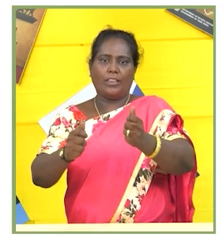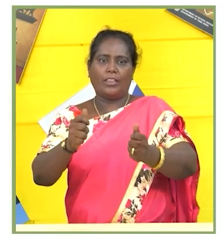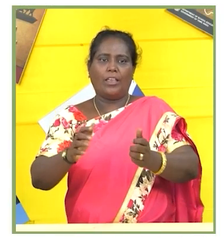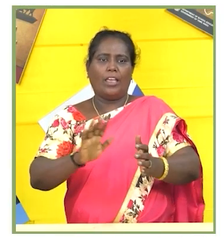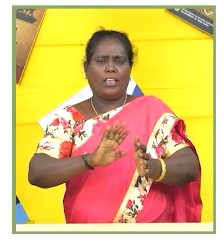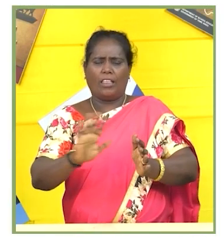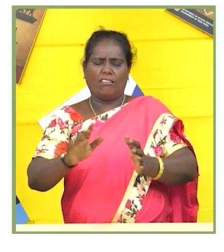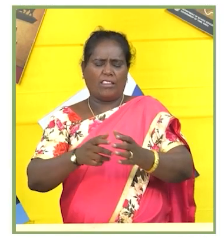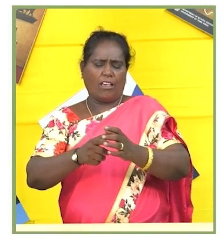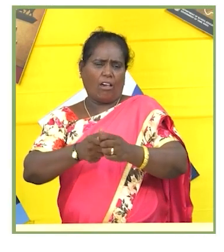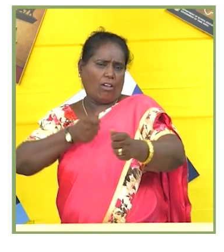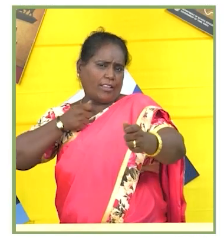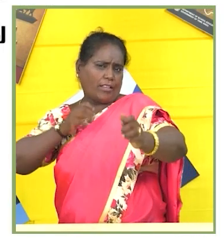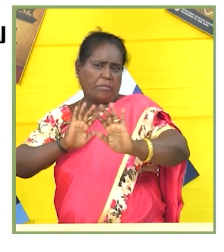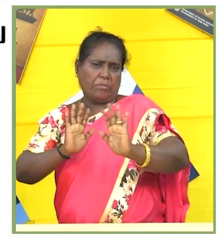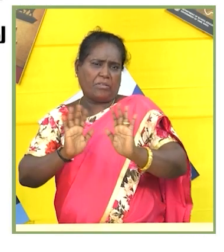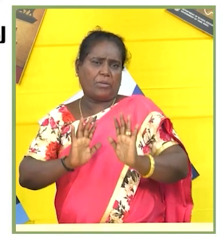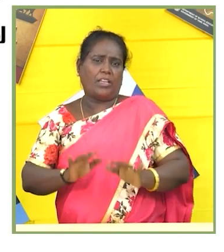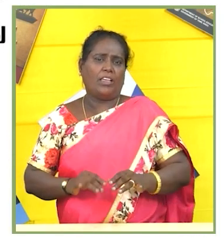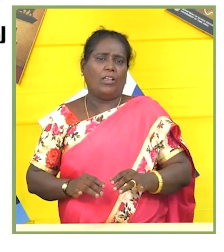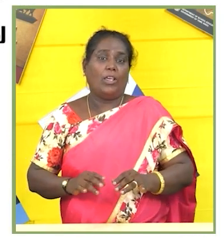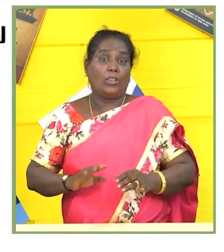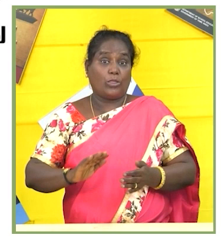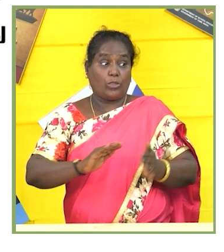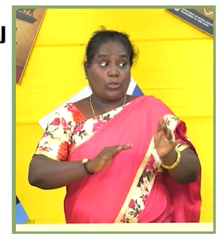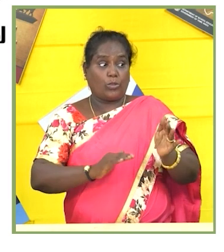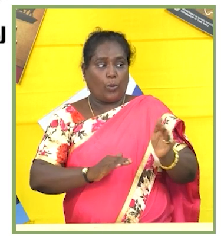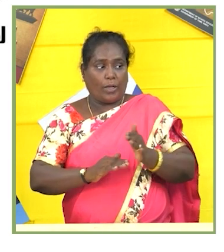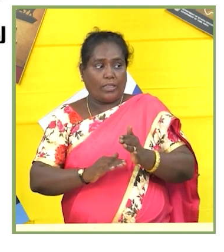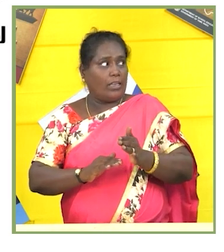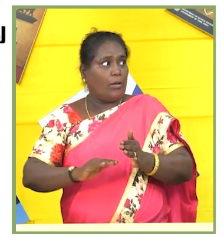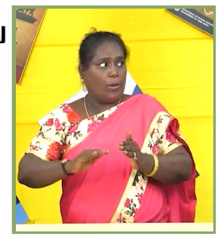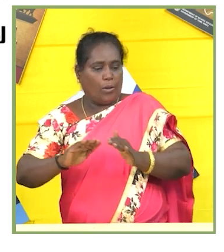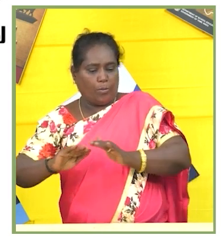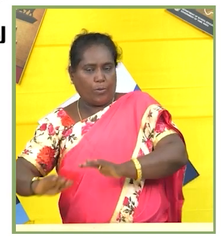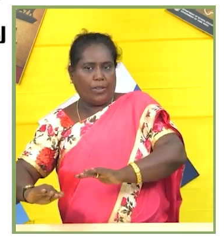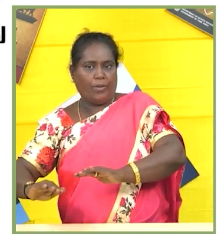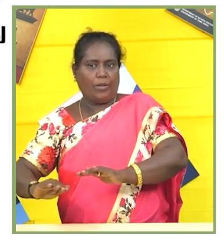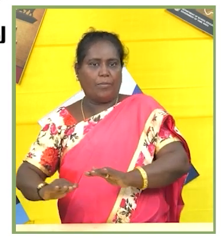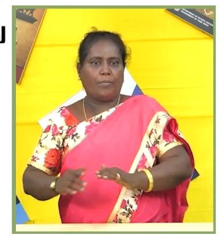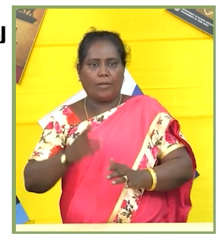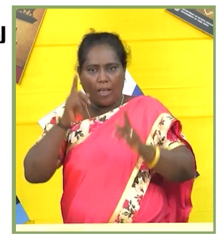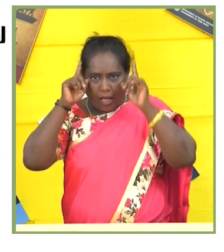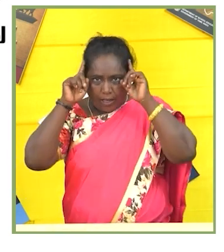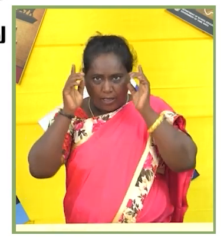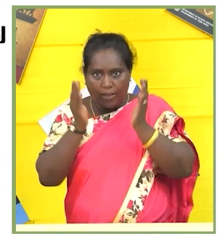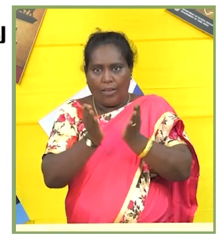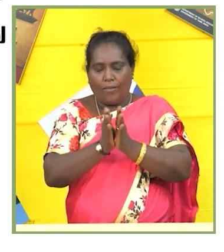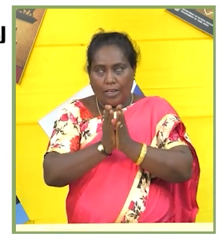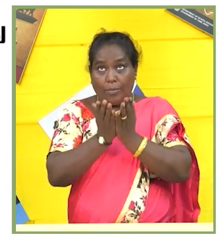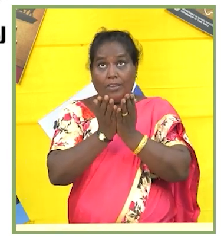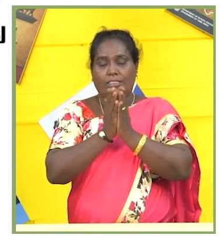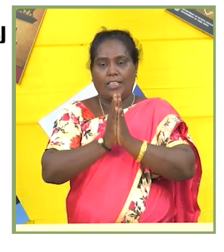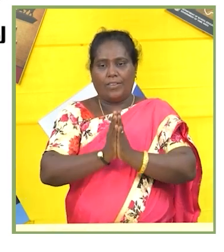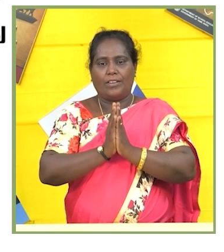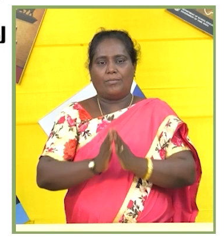விளைந்த ஏறு தழுவுதலில் நம் மக்கள் எந்த ஆயுதத்தையும் பயன்படுத்துவது கிடையாது. ஏறு தழுவுதலின் தொடக்கத்திலும்